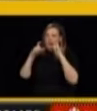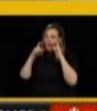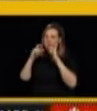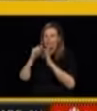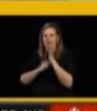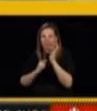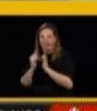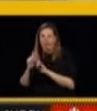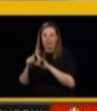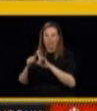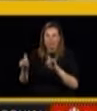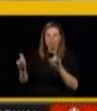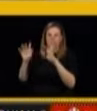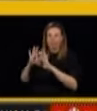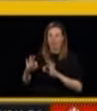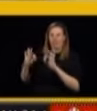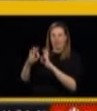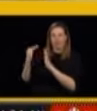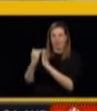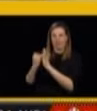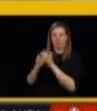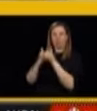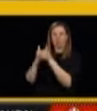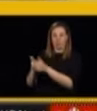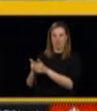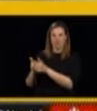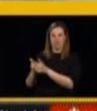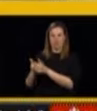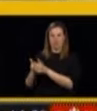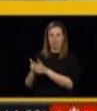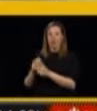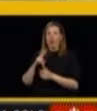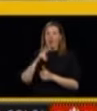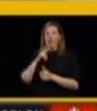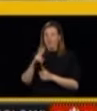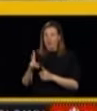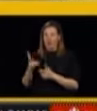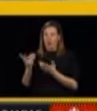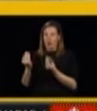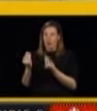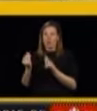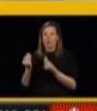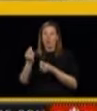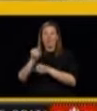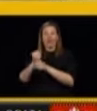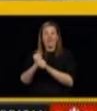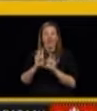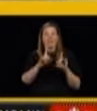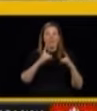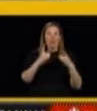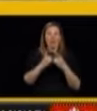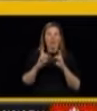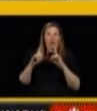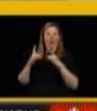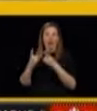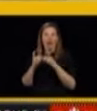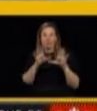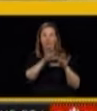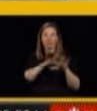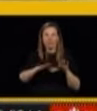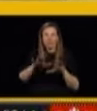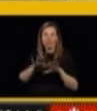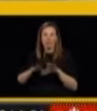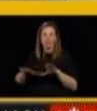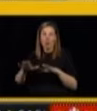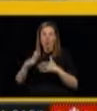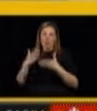ils vont s'être protégés. Et tout dépendamment dans quel département ils pourront aller, là, il y a peut-être des départements qui vont être, je vous dirais,